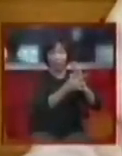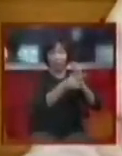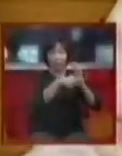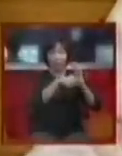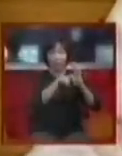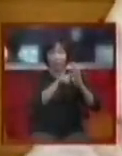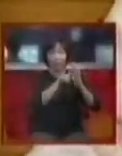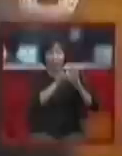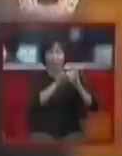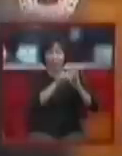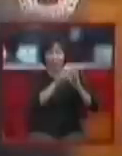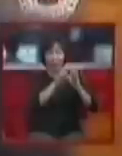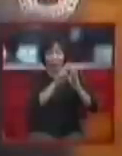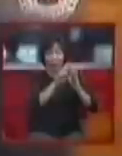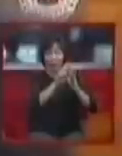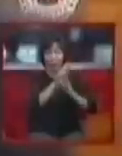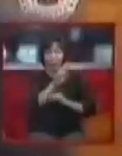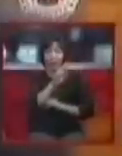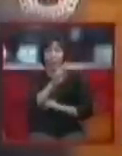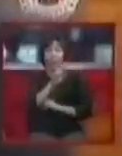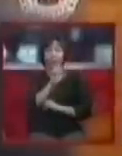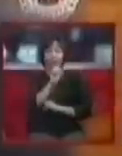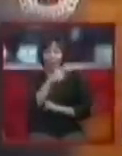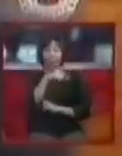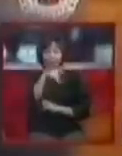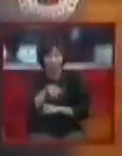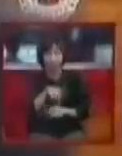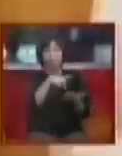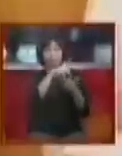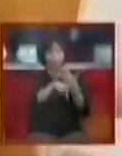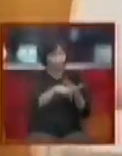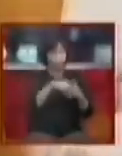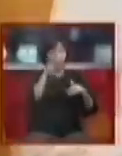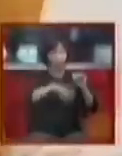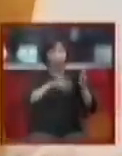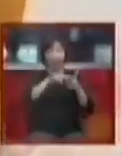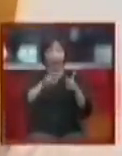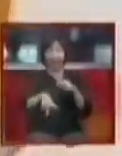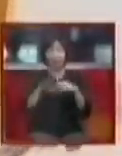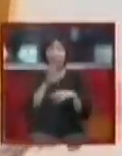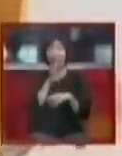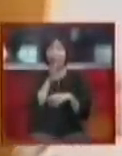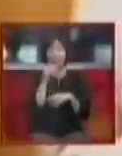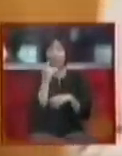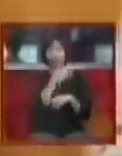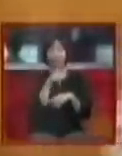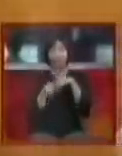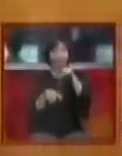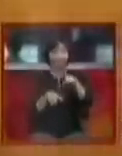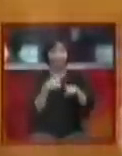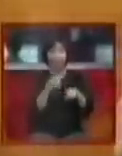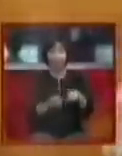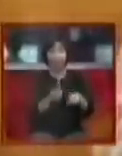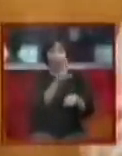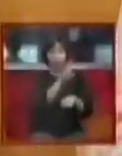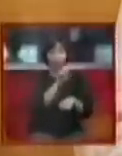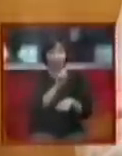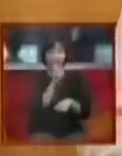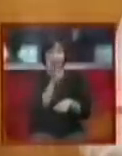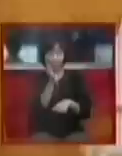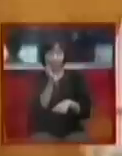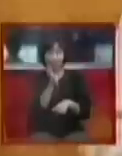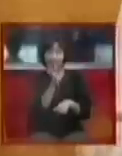Technopreneurship Program. Mas mahirap pong bigkasin kaysa sa resulta. Biruin po ninyo, bawat isa sa 5,240